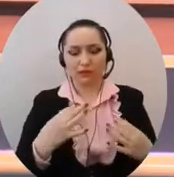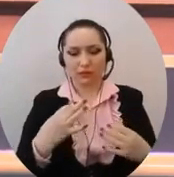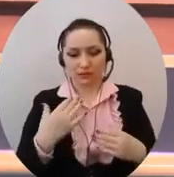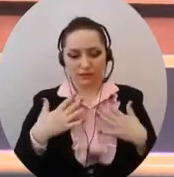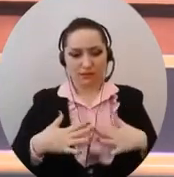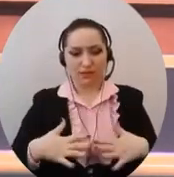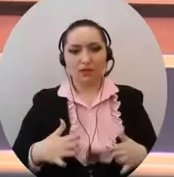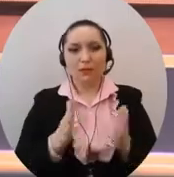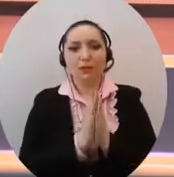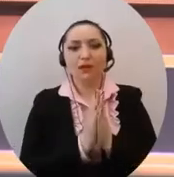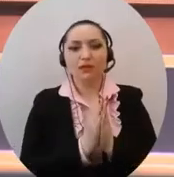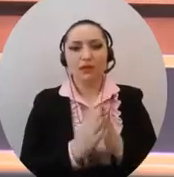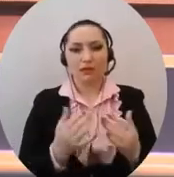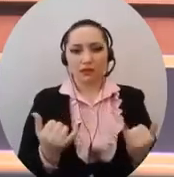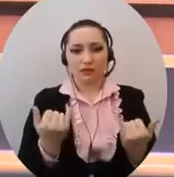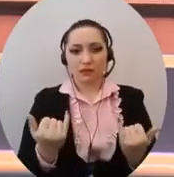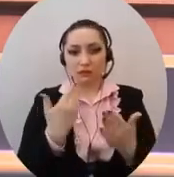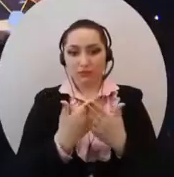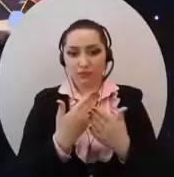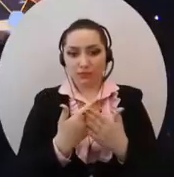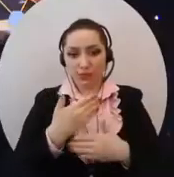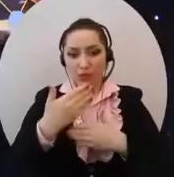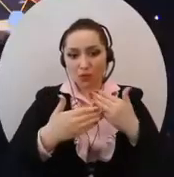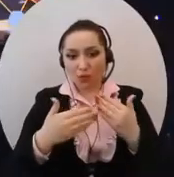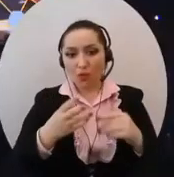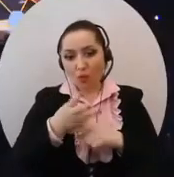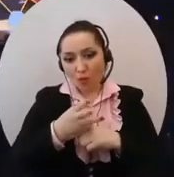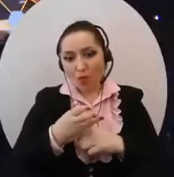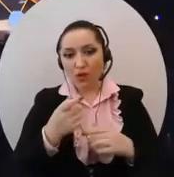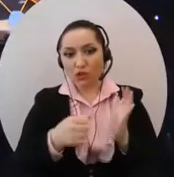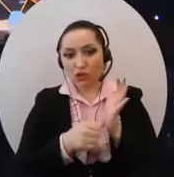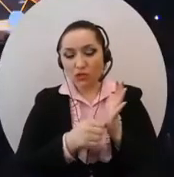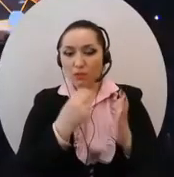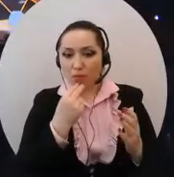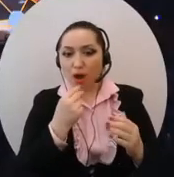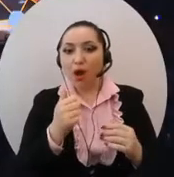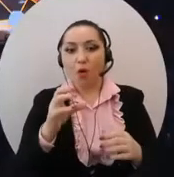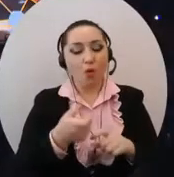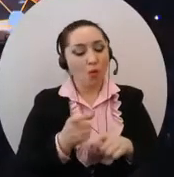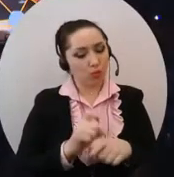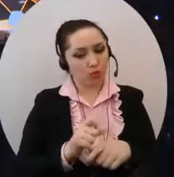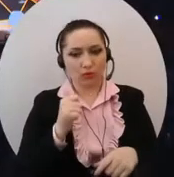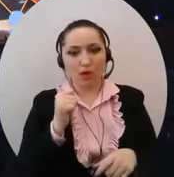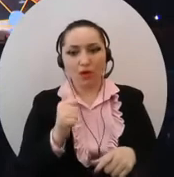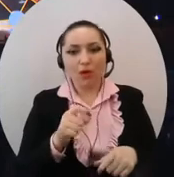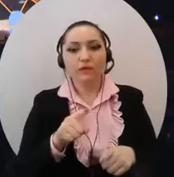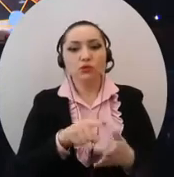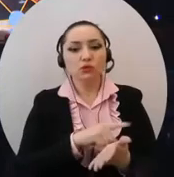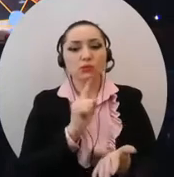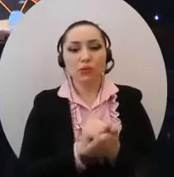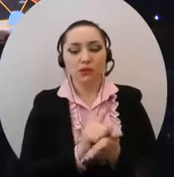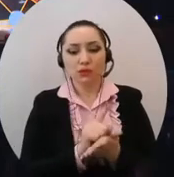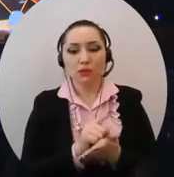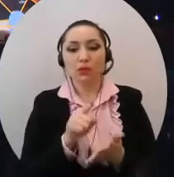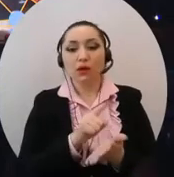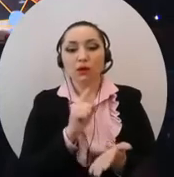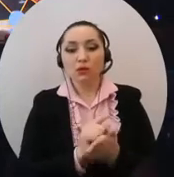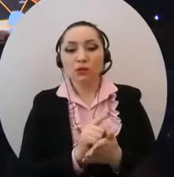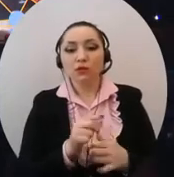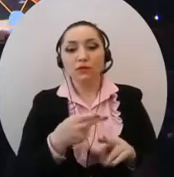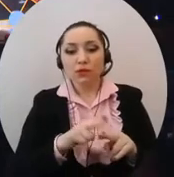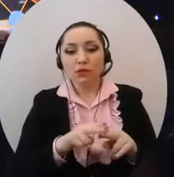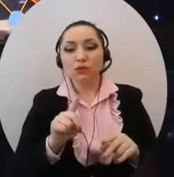Вам сейчас показали ролик, это 6 продуктов очень хороших. В чем их особенность? Их особенность в том, что они